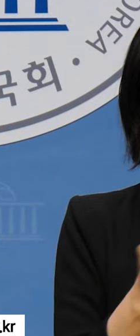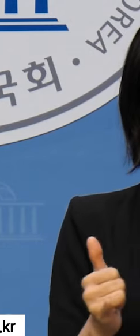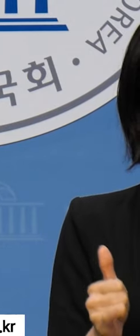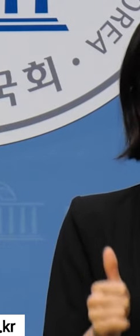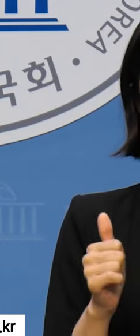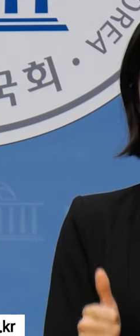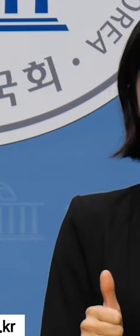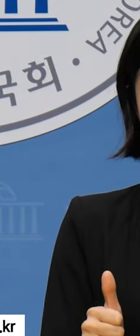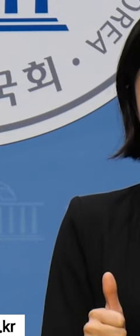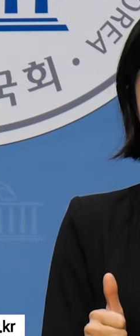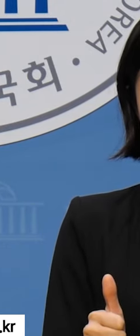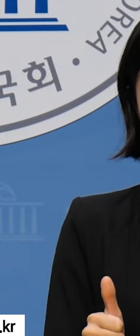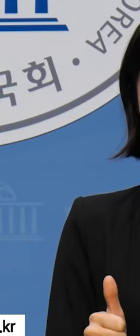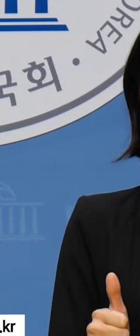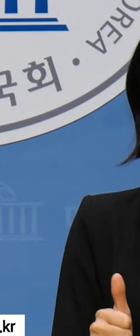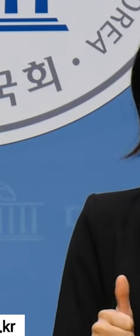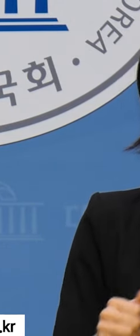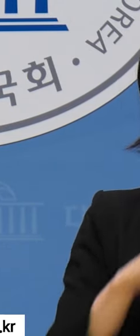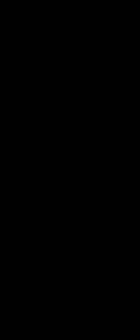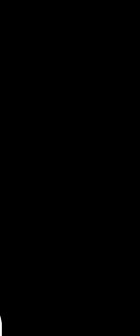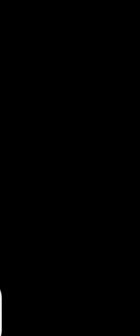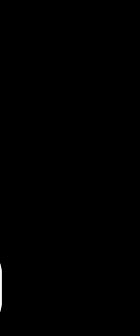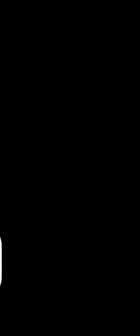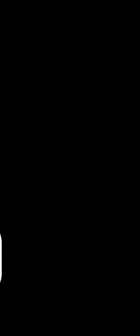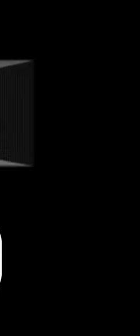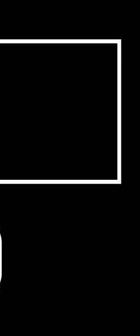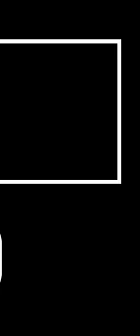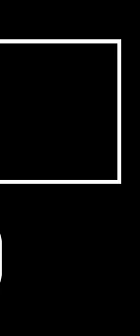판단을 구하길 바랍니다